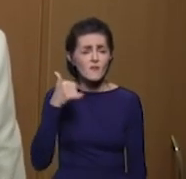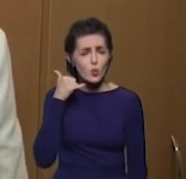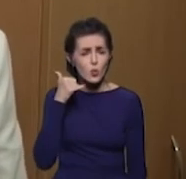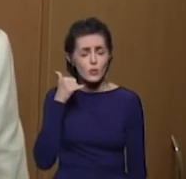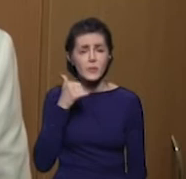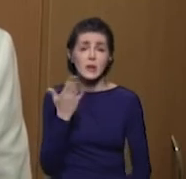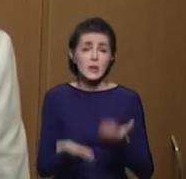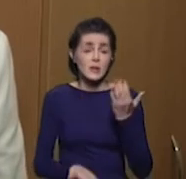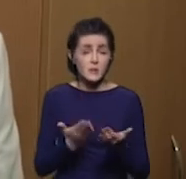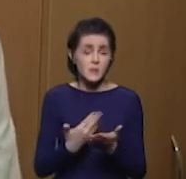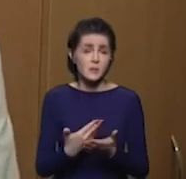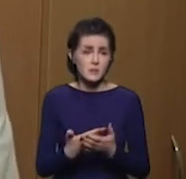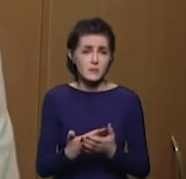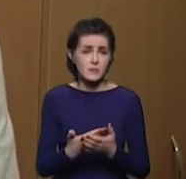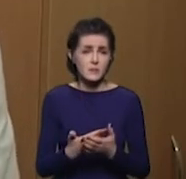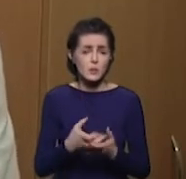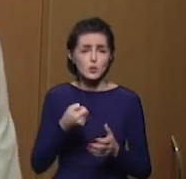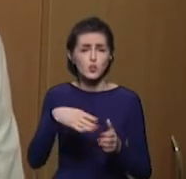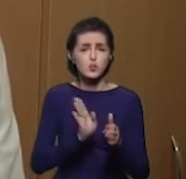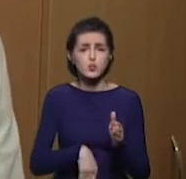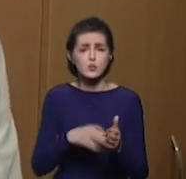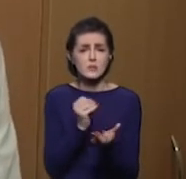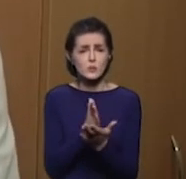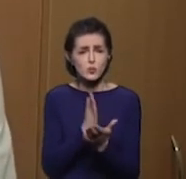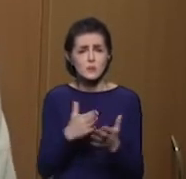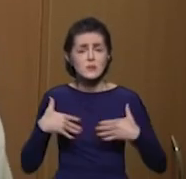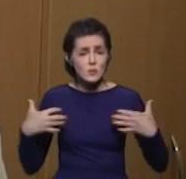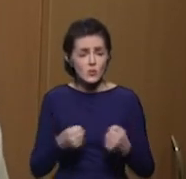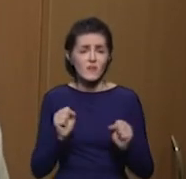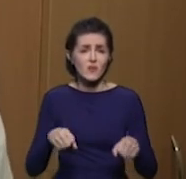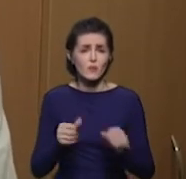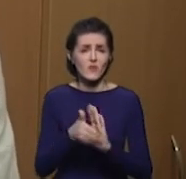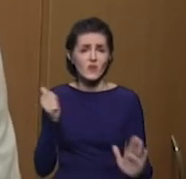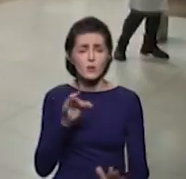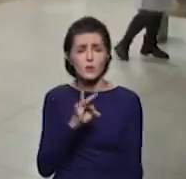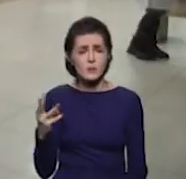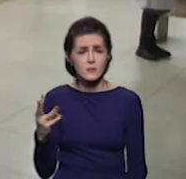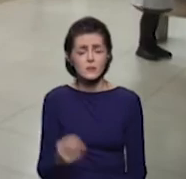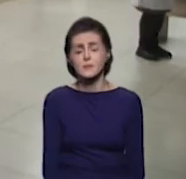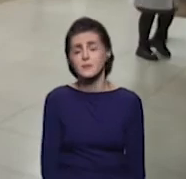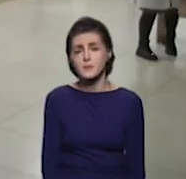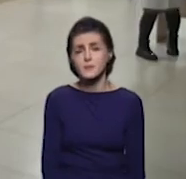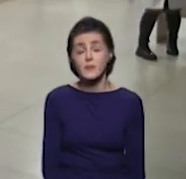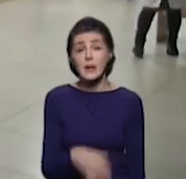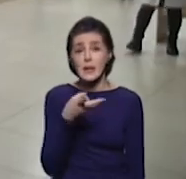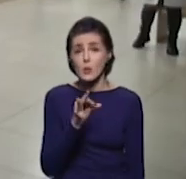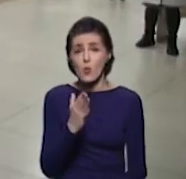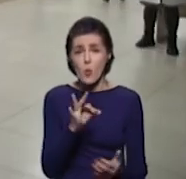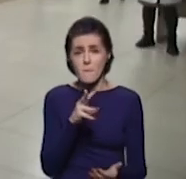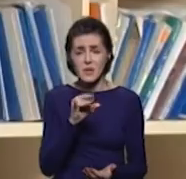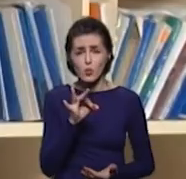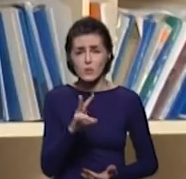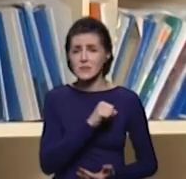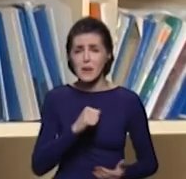либо при ухудшении состояния, возможно, и вызывают и скорую помощь. Однак про те, що омікрон